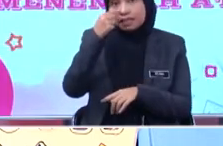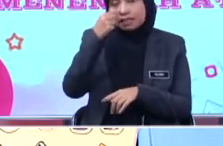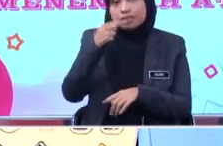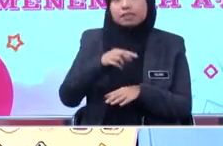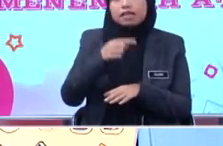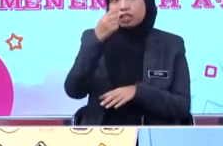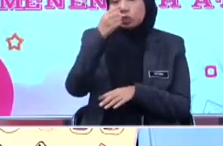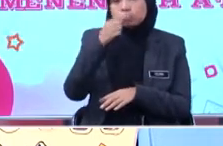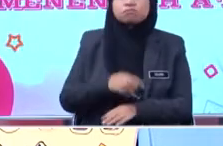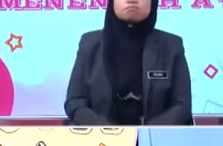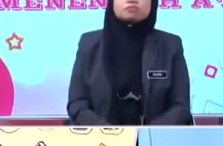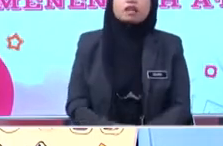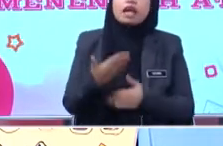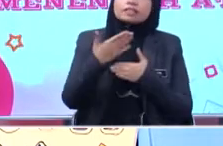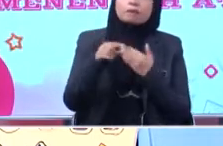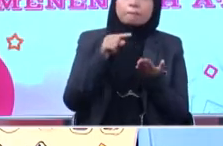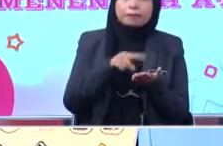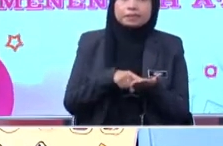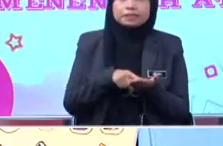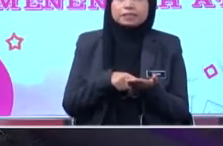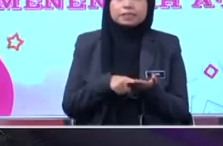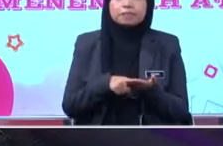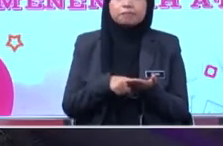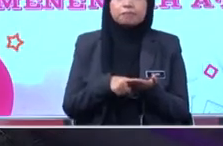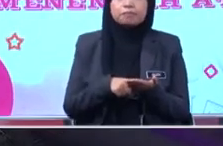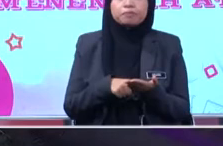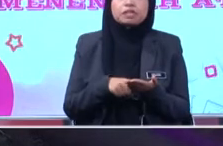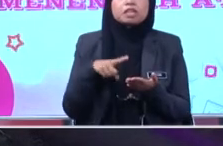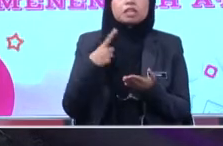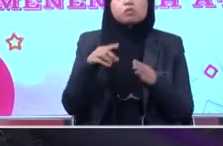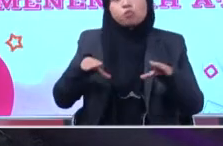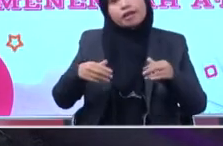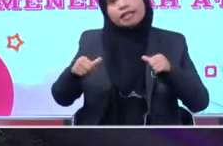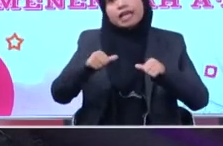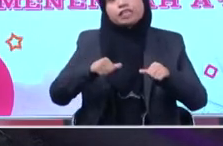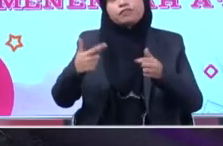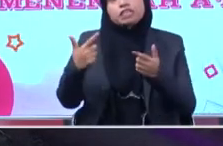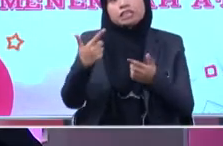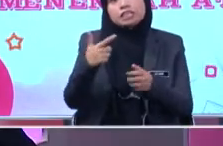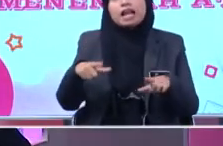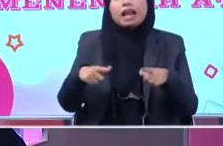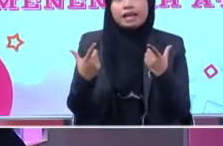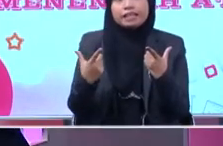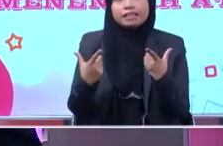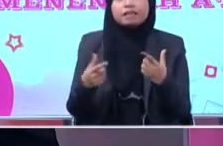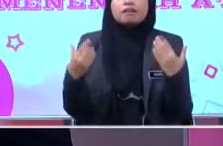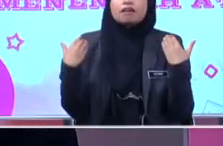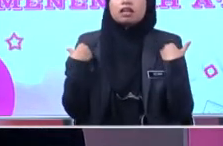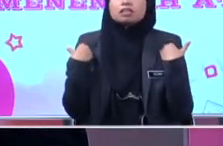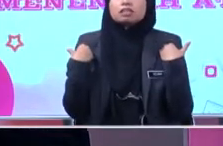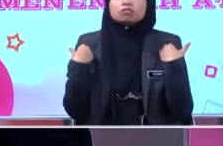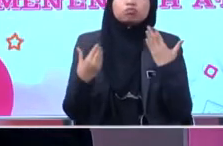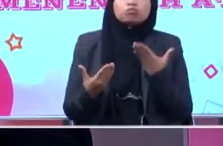terusnya apel agaknya yang sudah karena teruskan begitu melihat kepada sini ada kadang